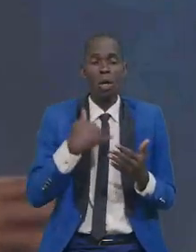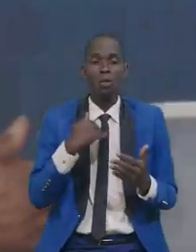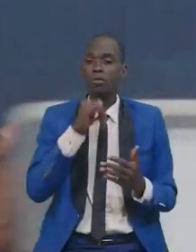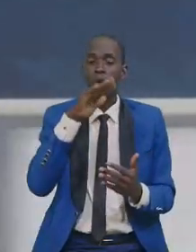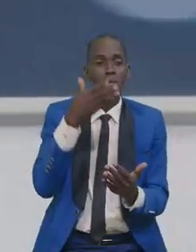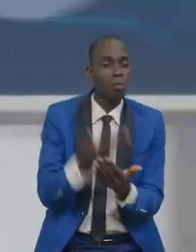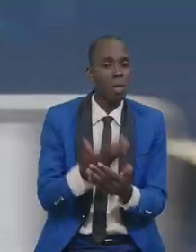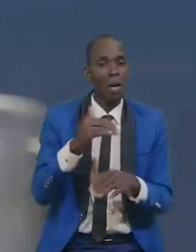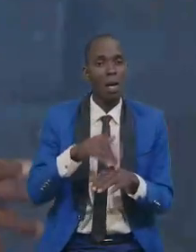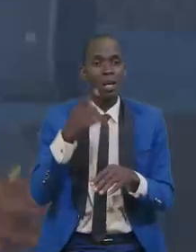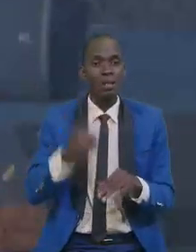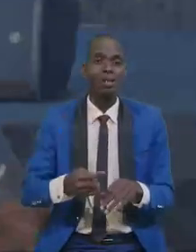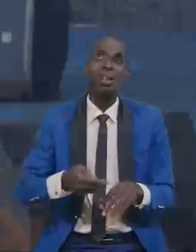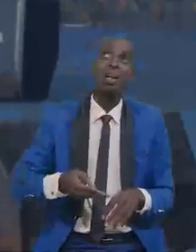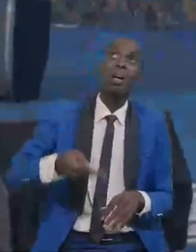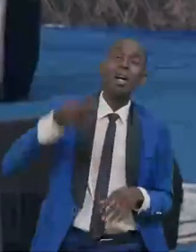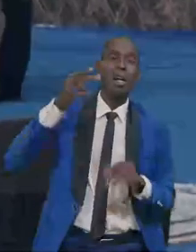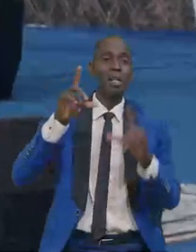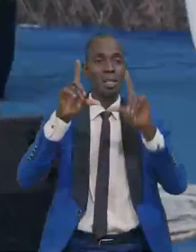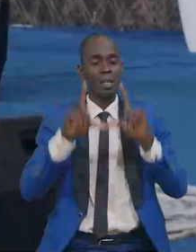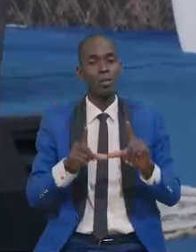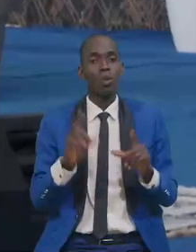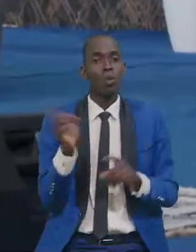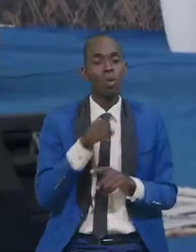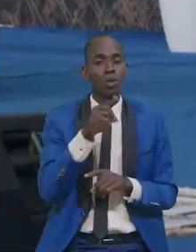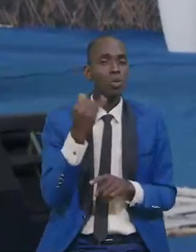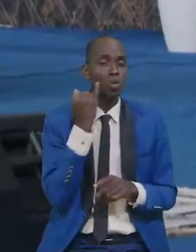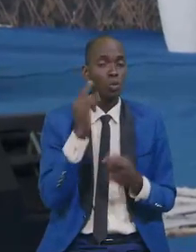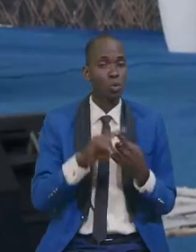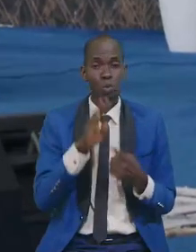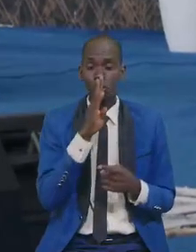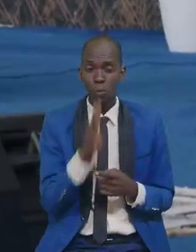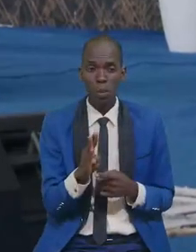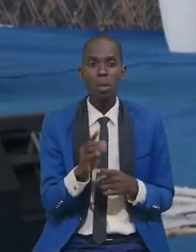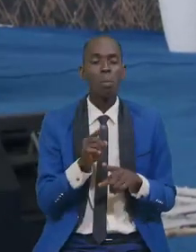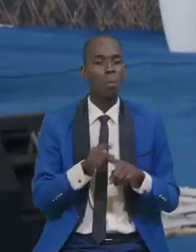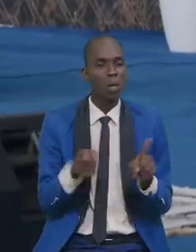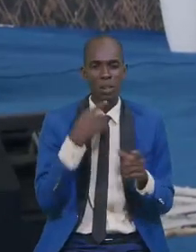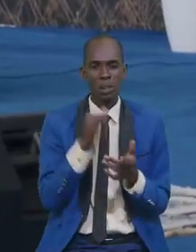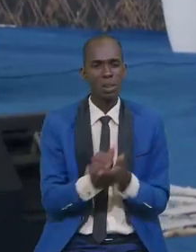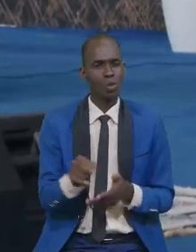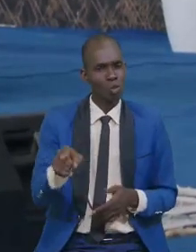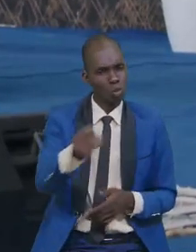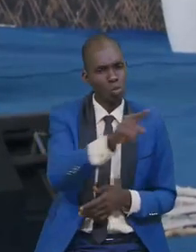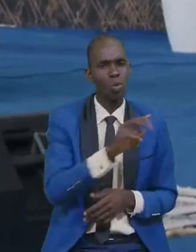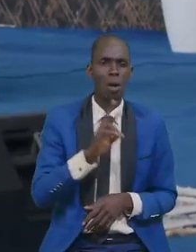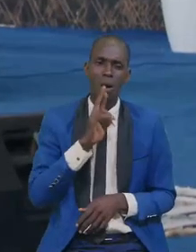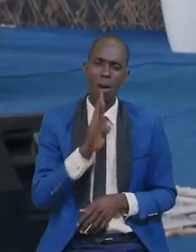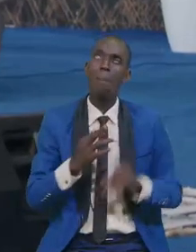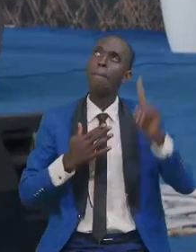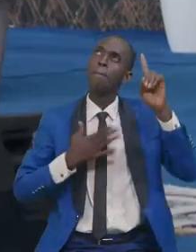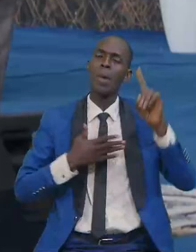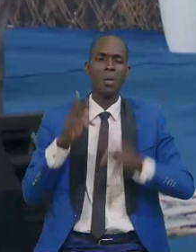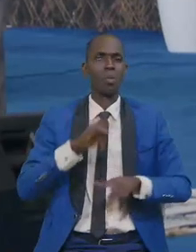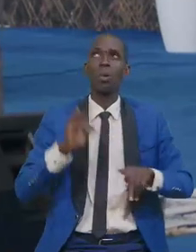au niveau élevé où nous devons être, même si nous ne sommes pas là où nous devons être, aidés, tu es quand même mon peuple.